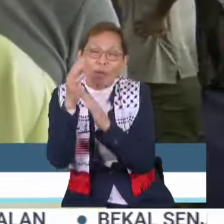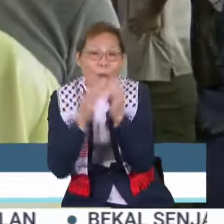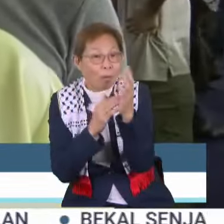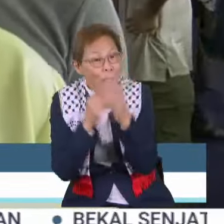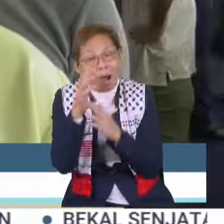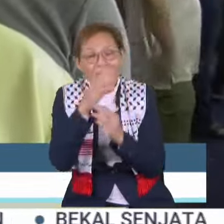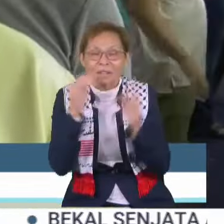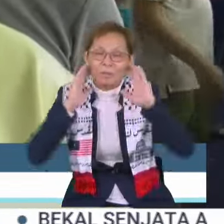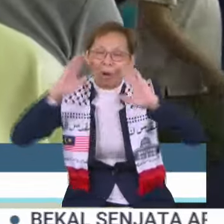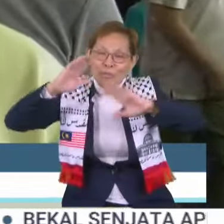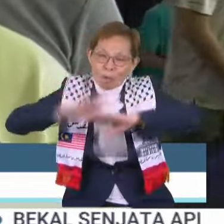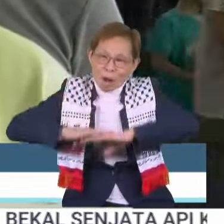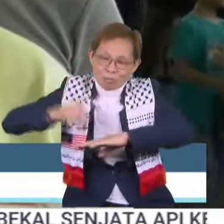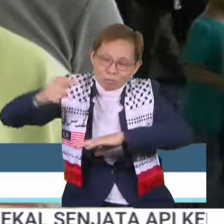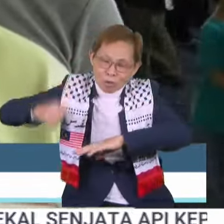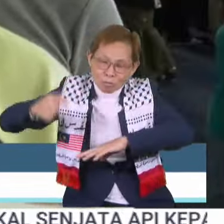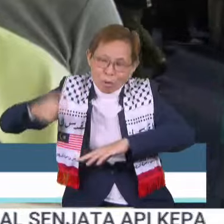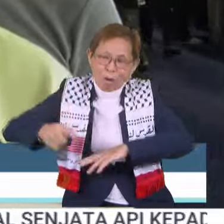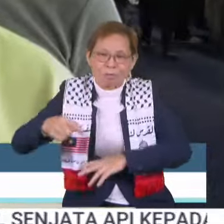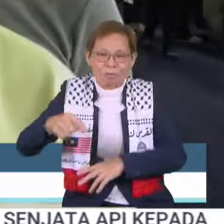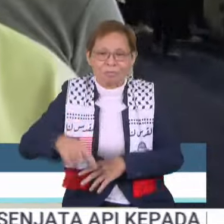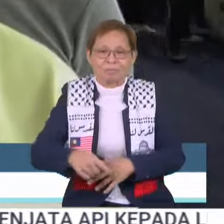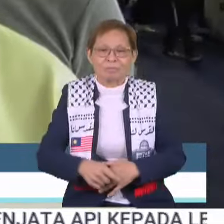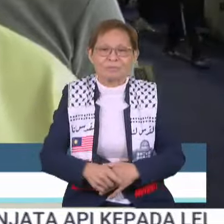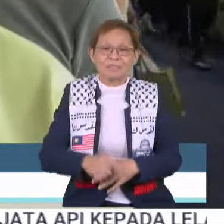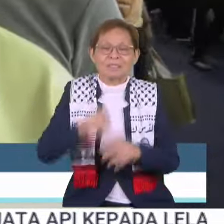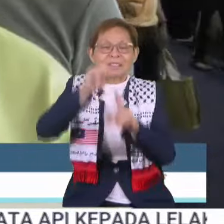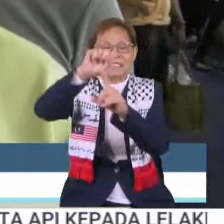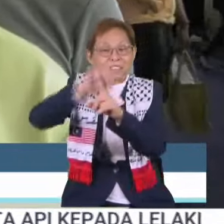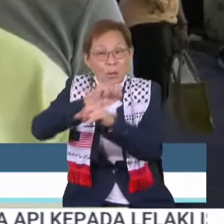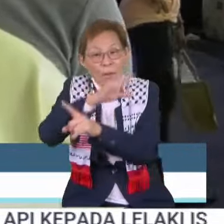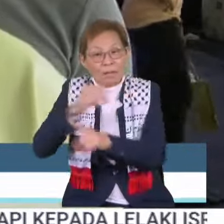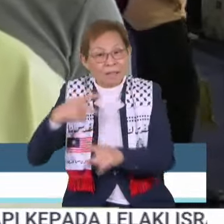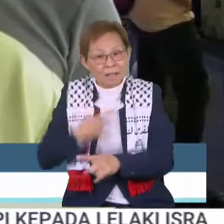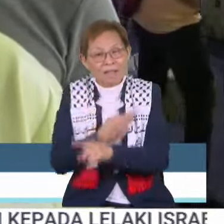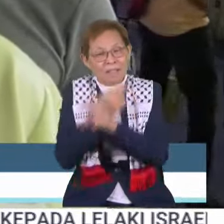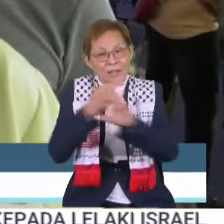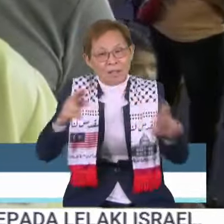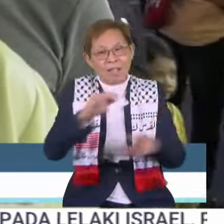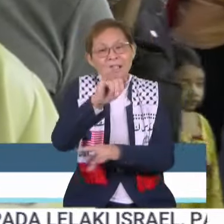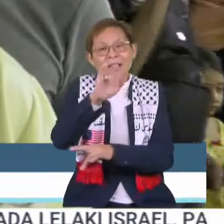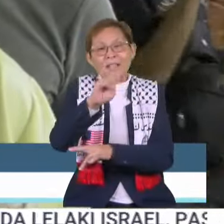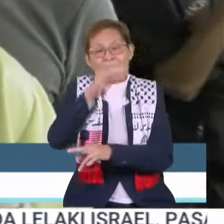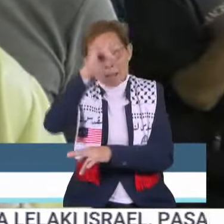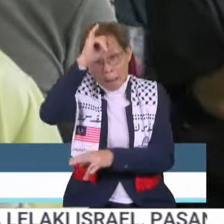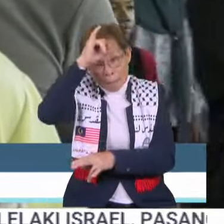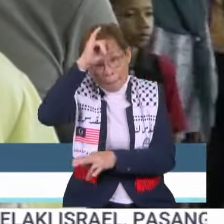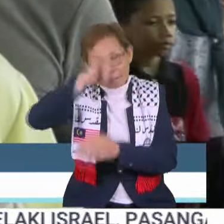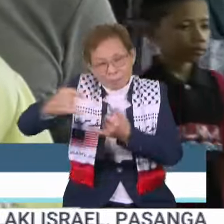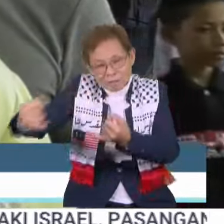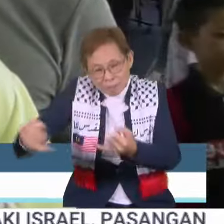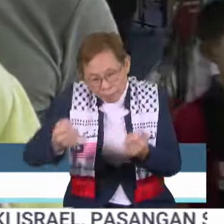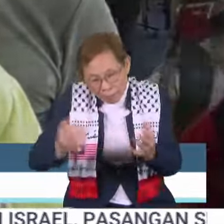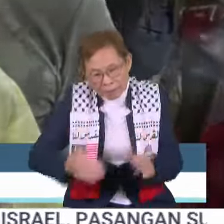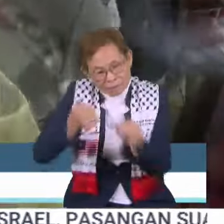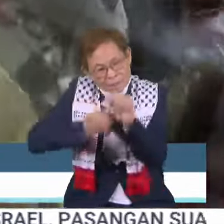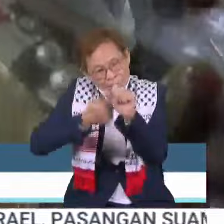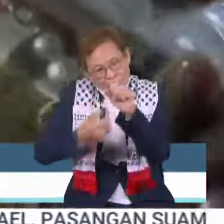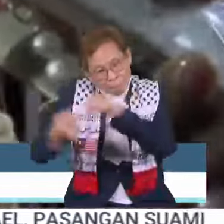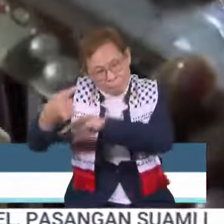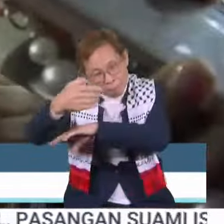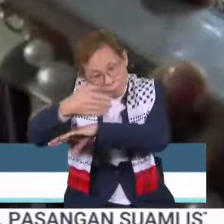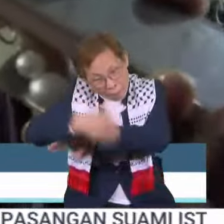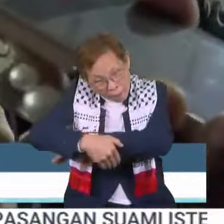di Karnival Mahabaik Ramadan Syawal, dan kita menyediakan imam jemputan pada setiap malam. Pak